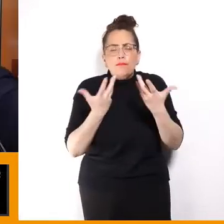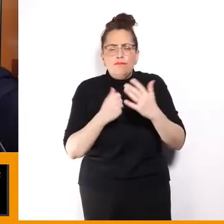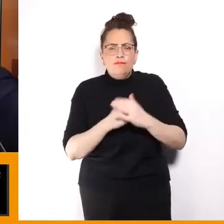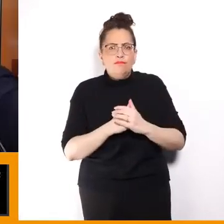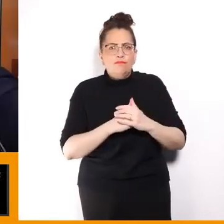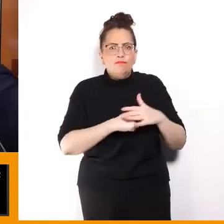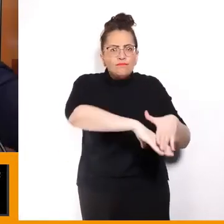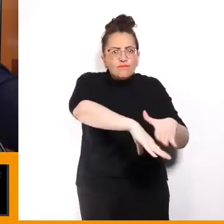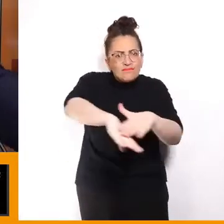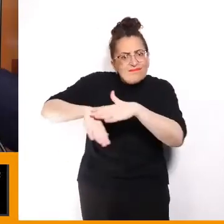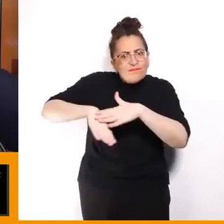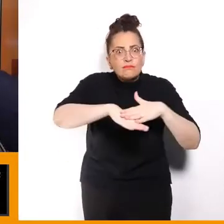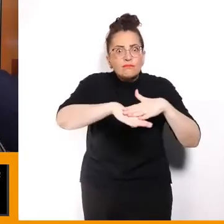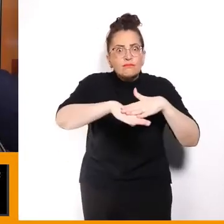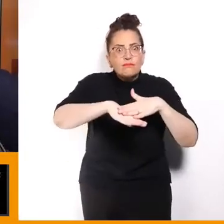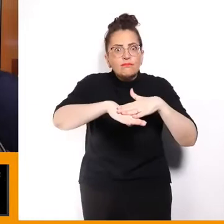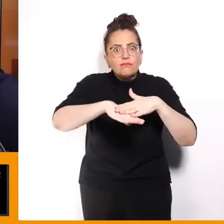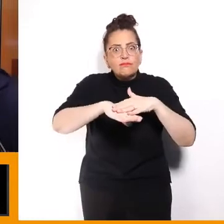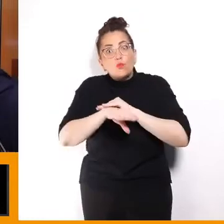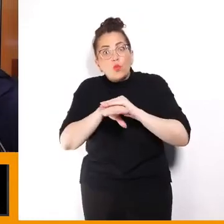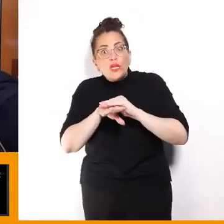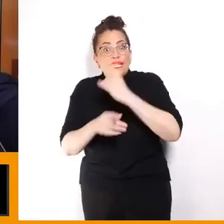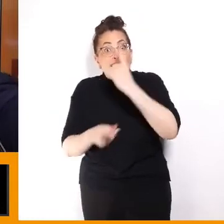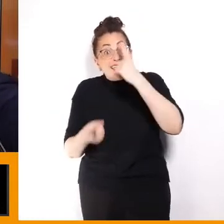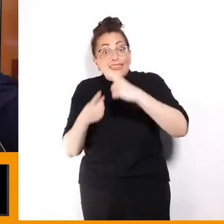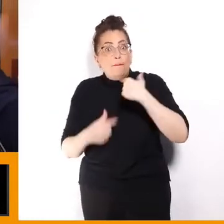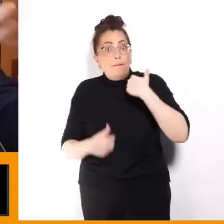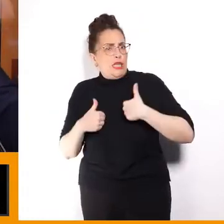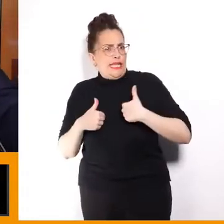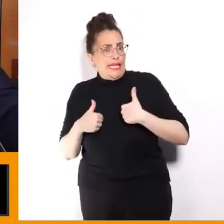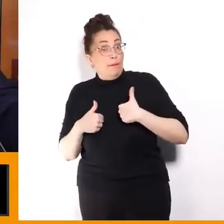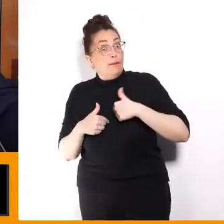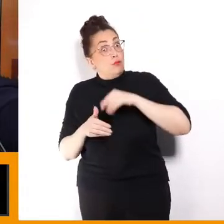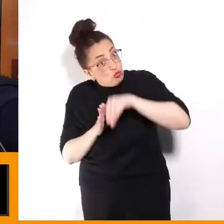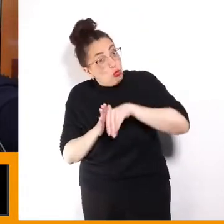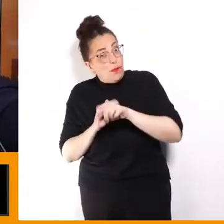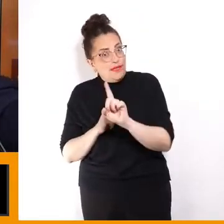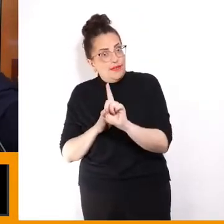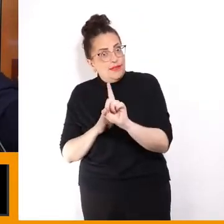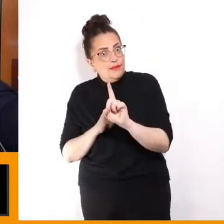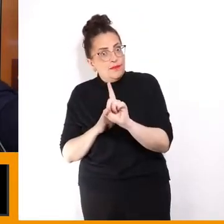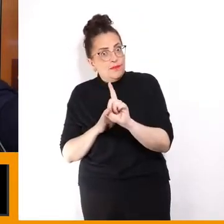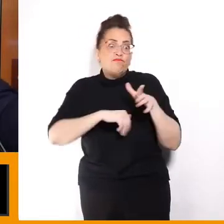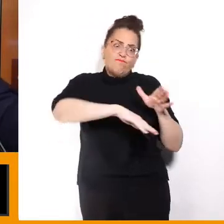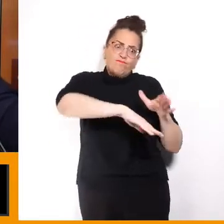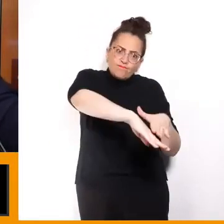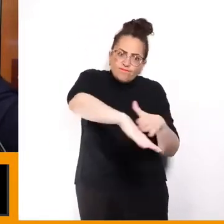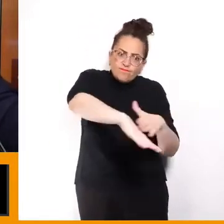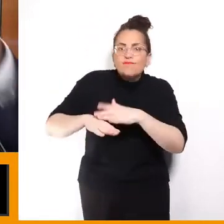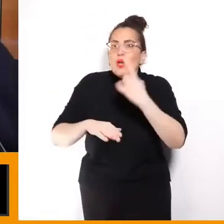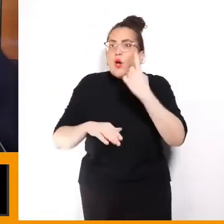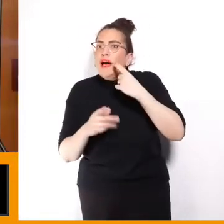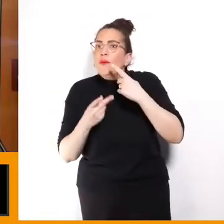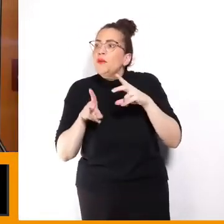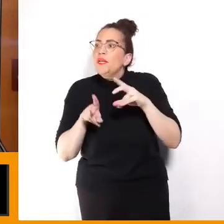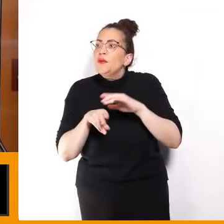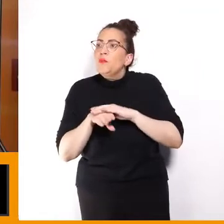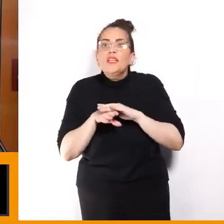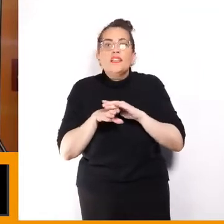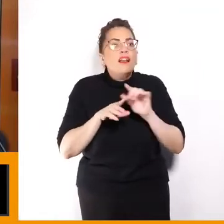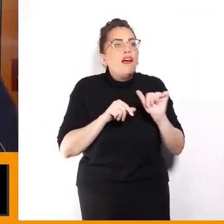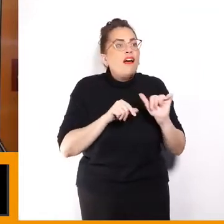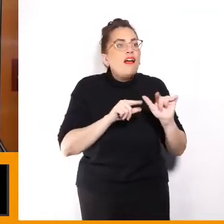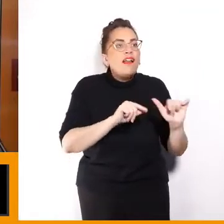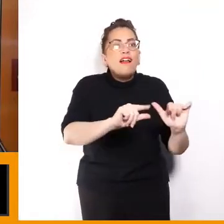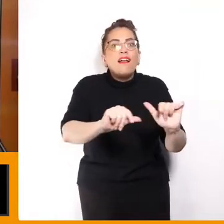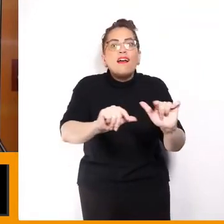qui fait partie aussi des politiques en matière de handicap, est saupoudrée dans beaucoup de politiques publiques. Il y a une volonté de